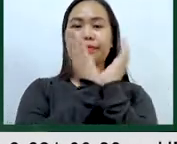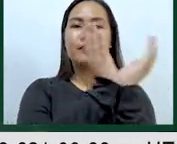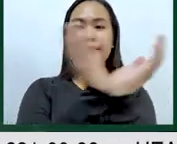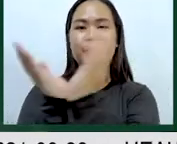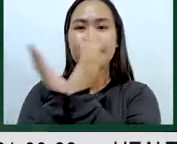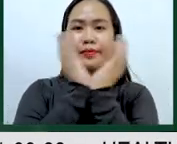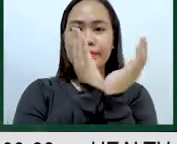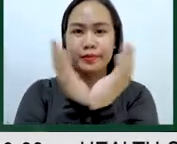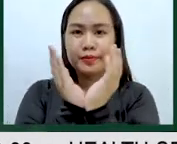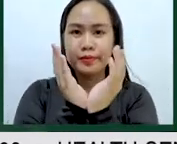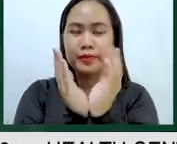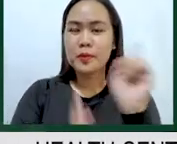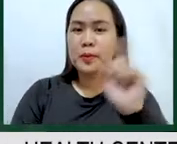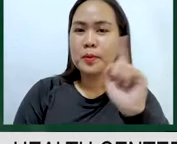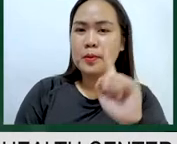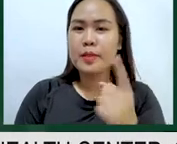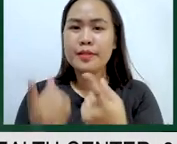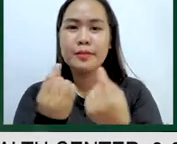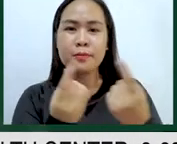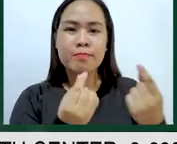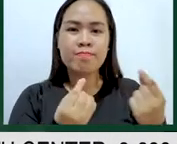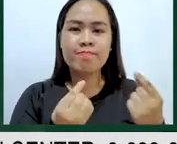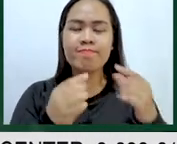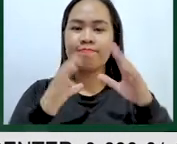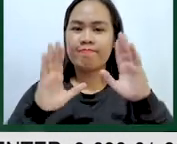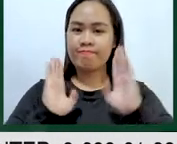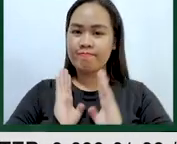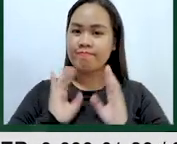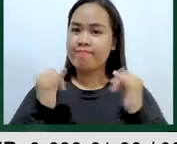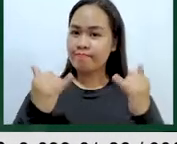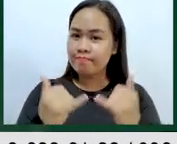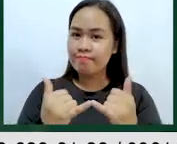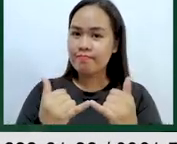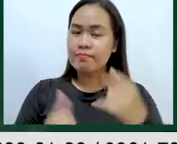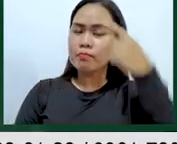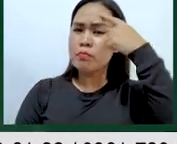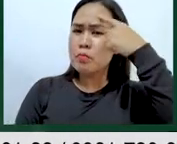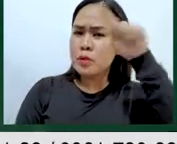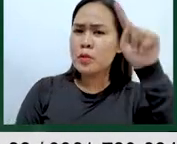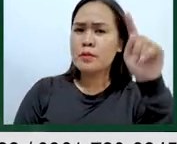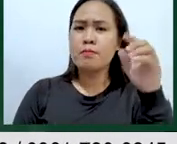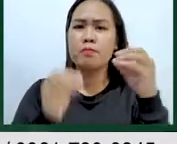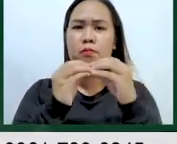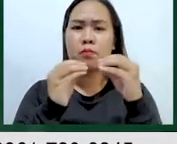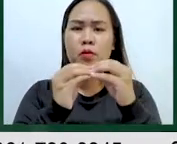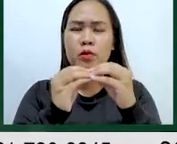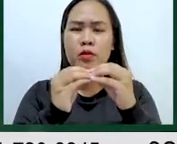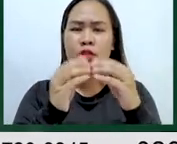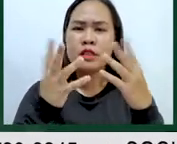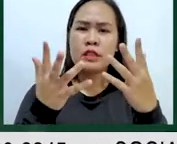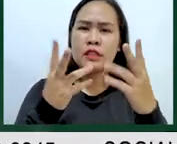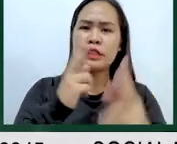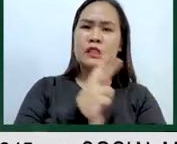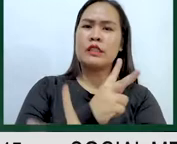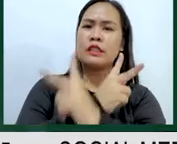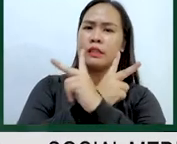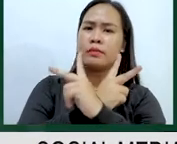ang ginagawa ng inyong barangay. At para kumbaga maiwasan din